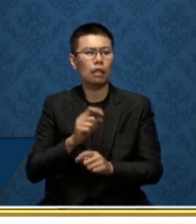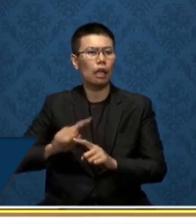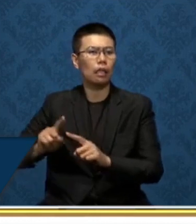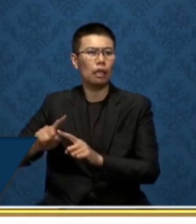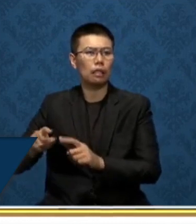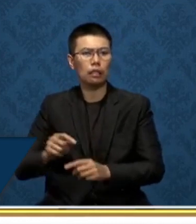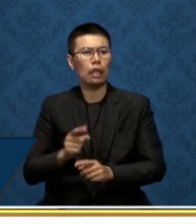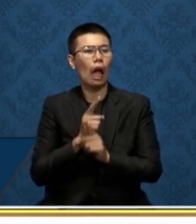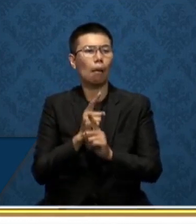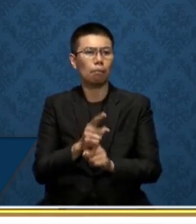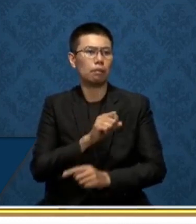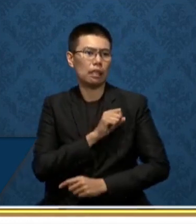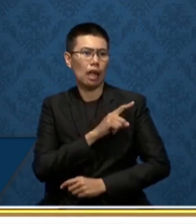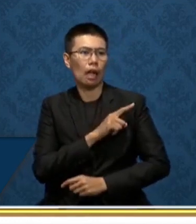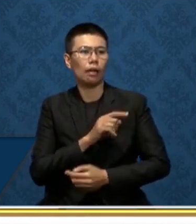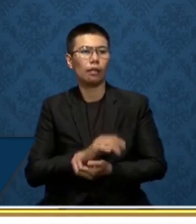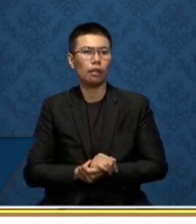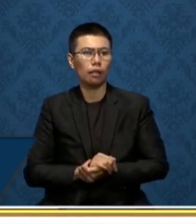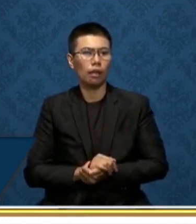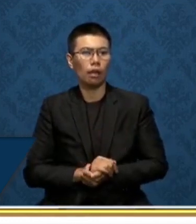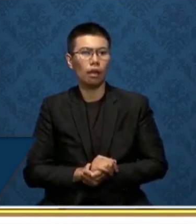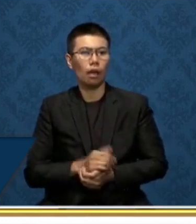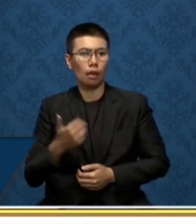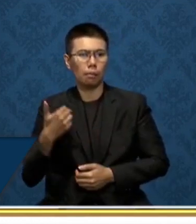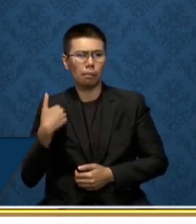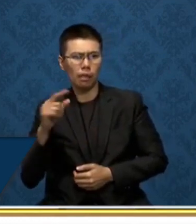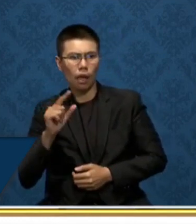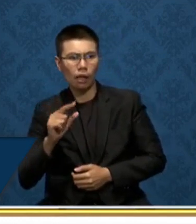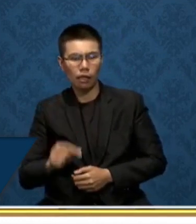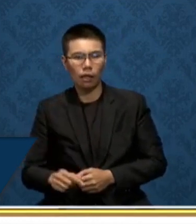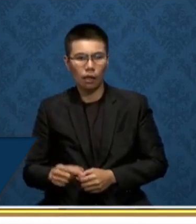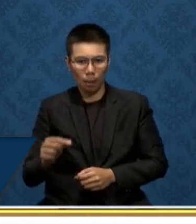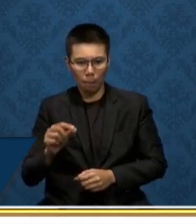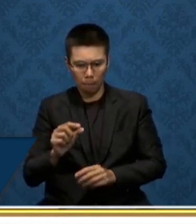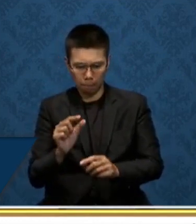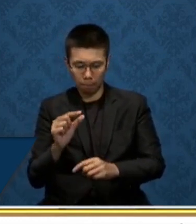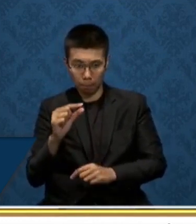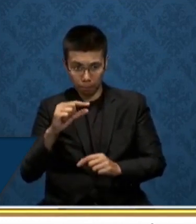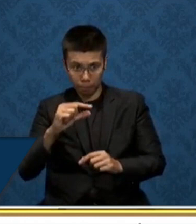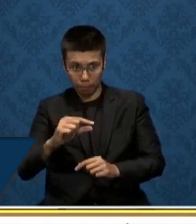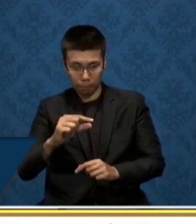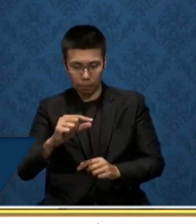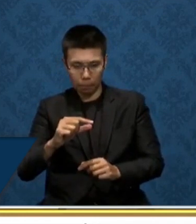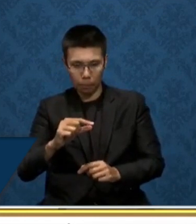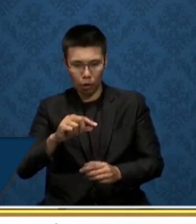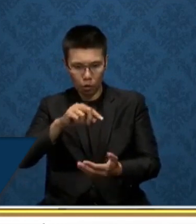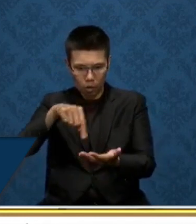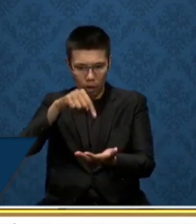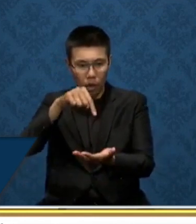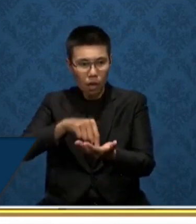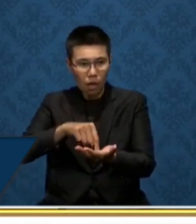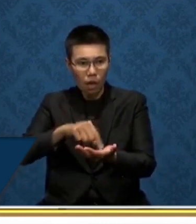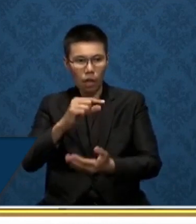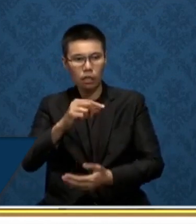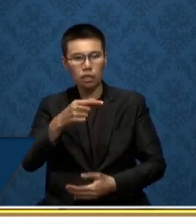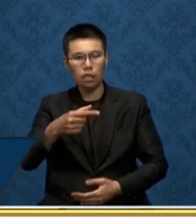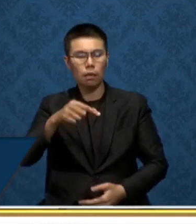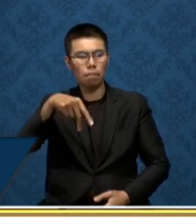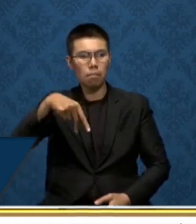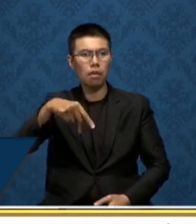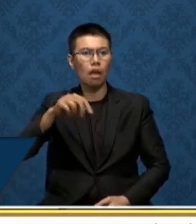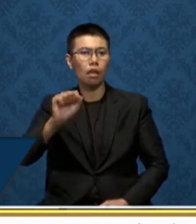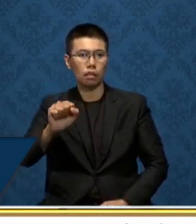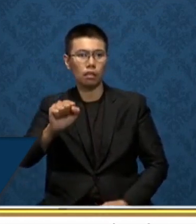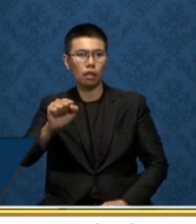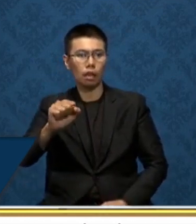นะครับการสะกดรอยอย่างนี้นะครับติด GPS อะไรพวกนี้คือการ abuse ทั้งนั้นนะครับคือความรุนแรงในครอบครัวเช่นกันท่านละเล